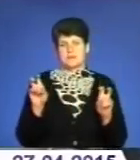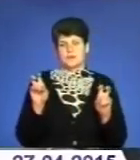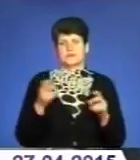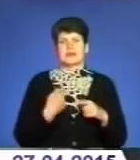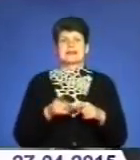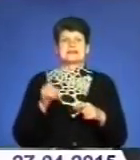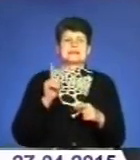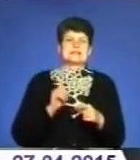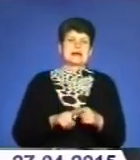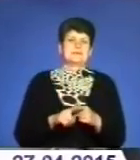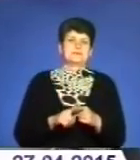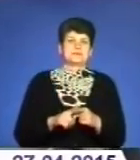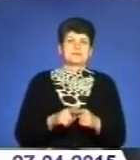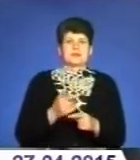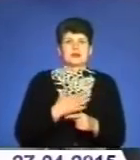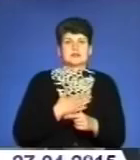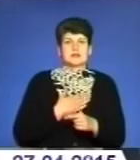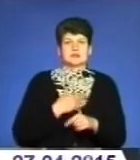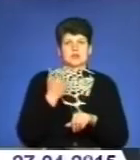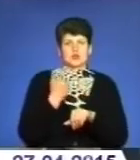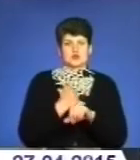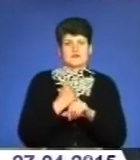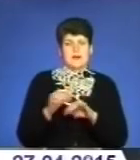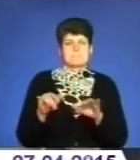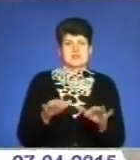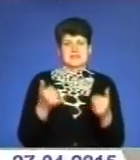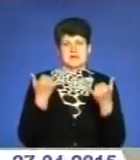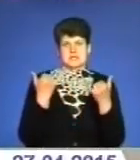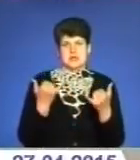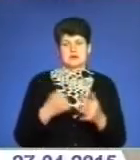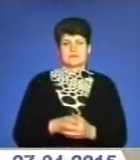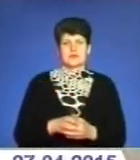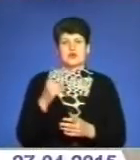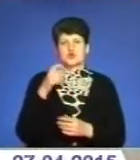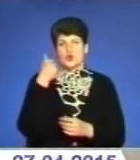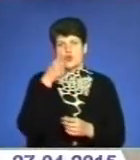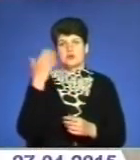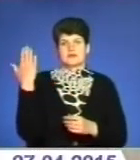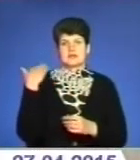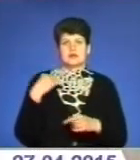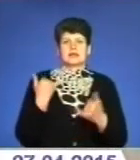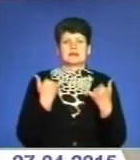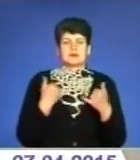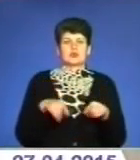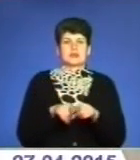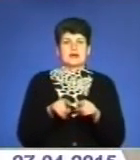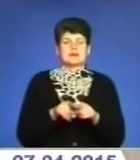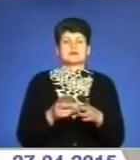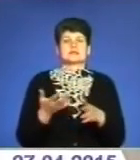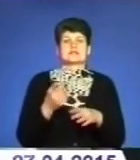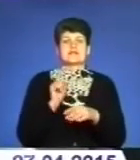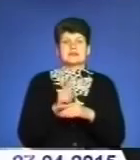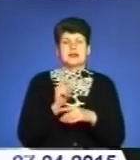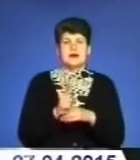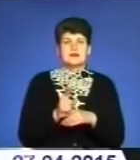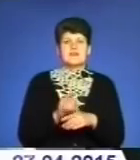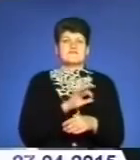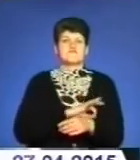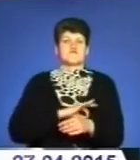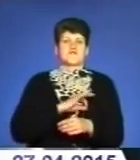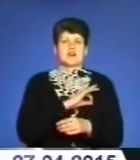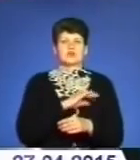за станом здоров'я або за віком не можуть до цього долучатися, долучаються всіма іншими можливими способами допомагати їм. І саме тому